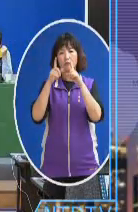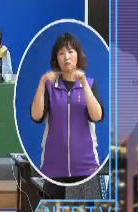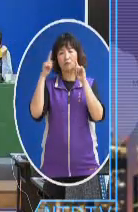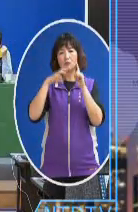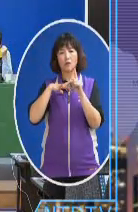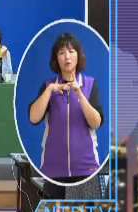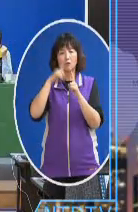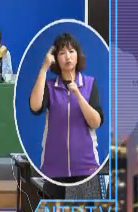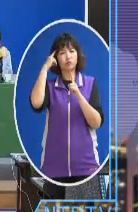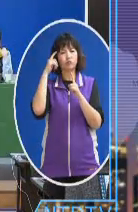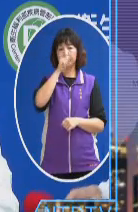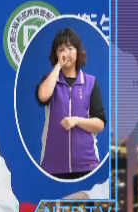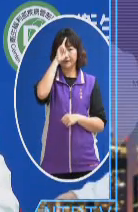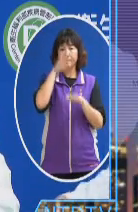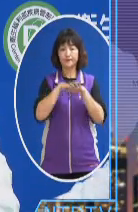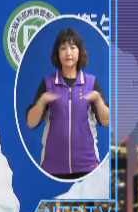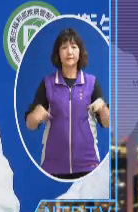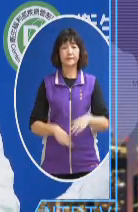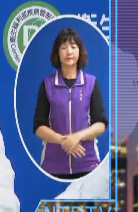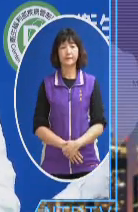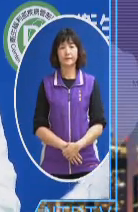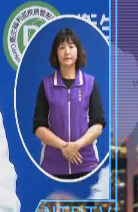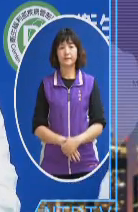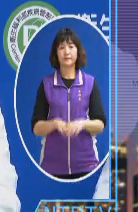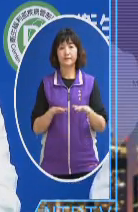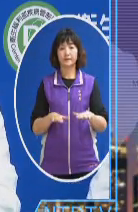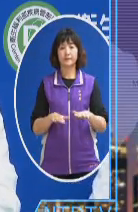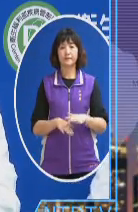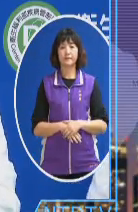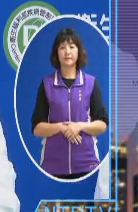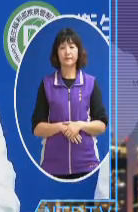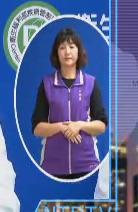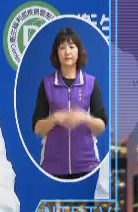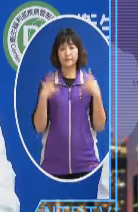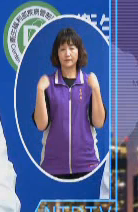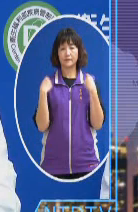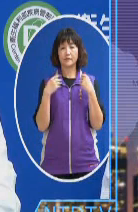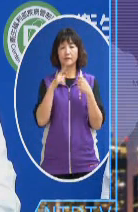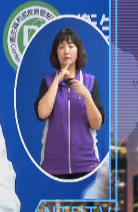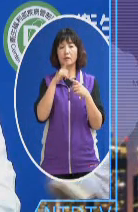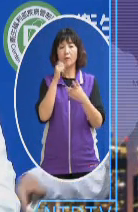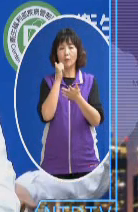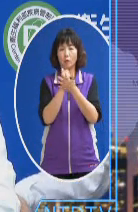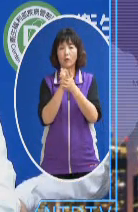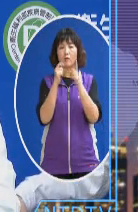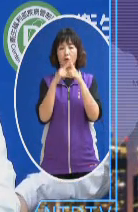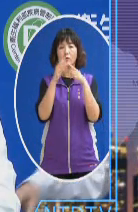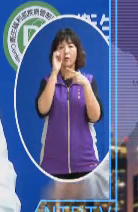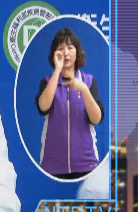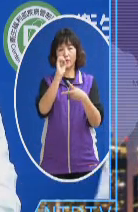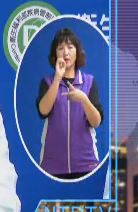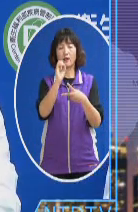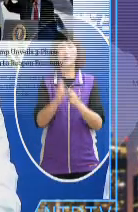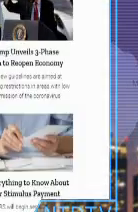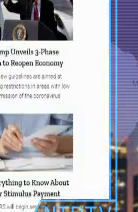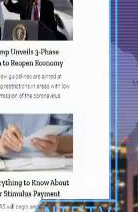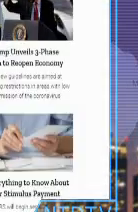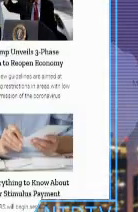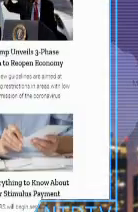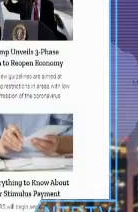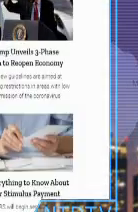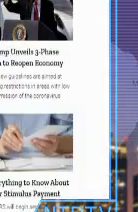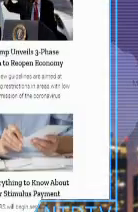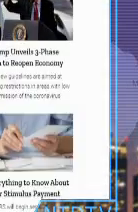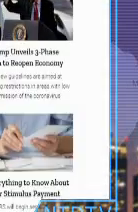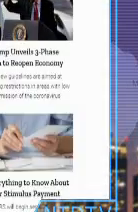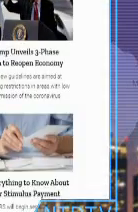台湾连续两天零确诊，指挥中心指挥官陈时中提醒，观光游憩地点还是有防疫管制，民众不能放松。总